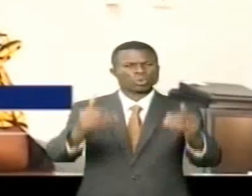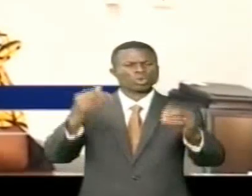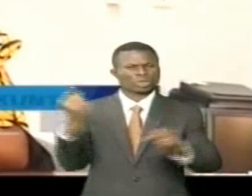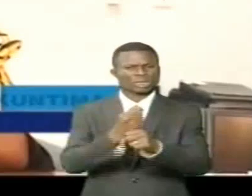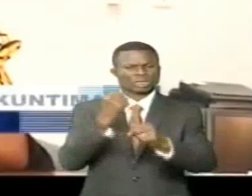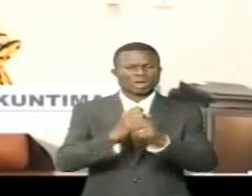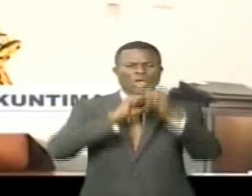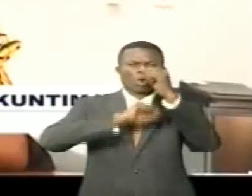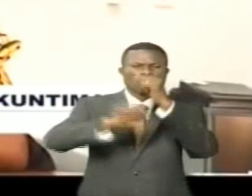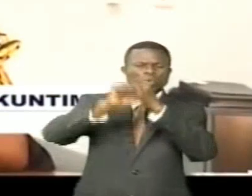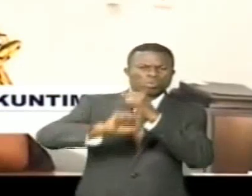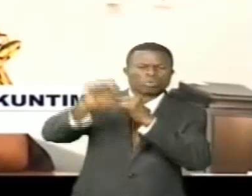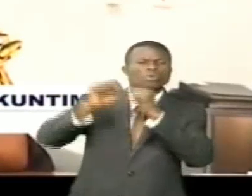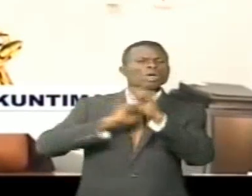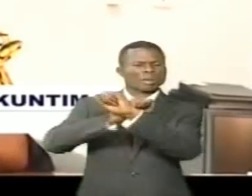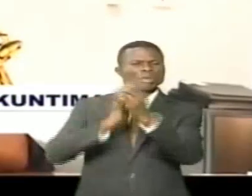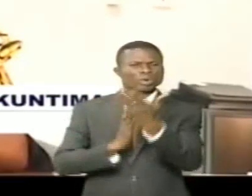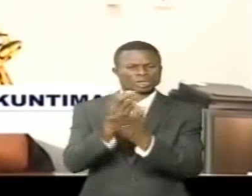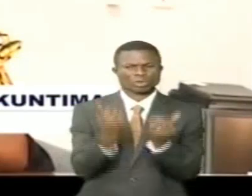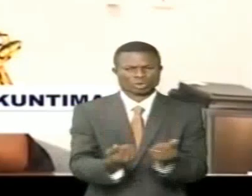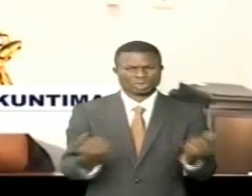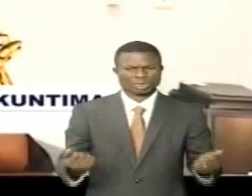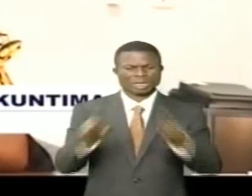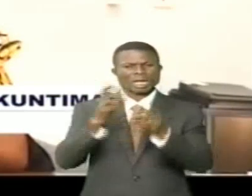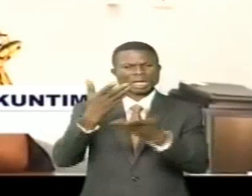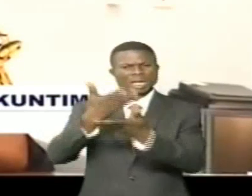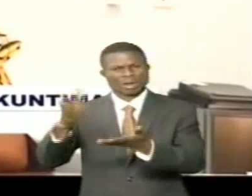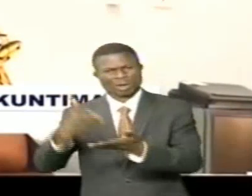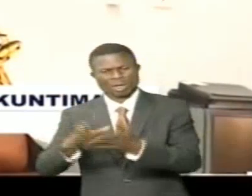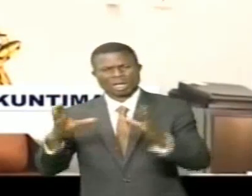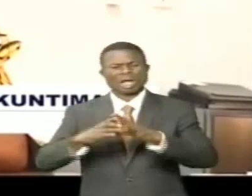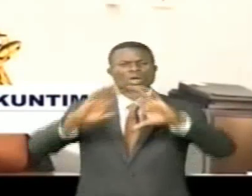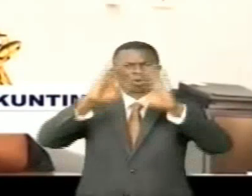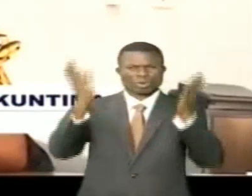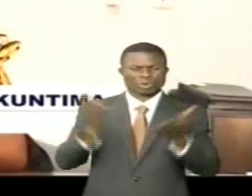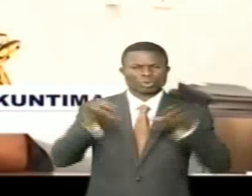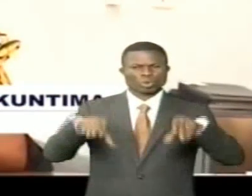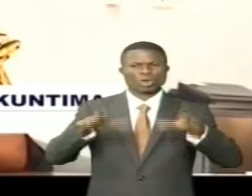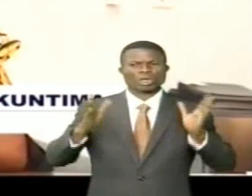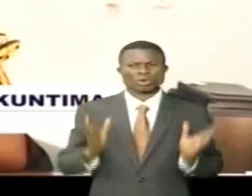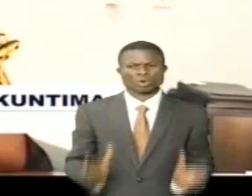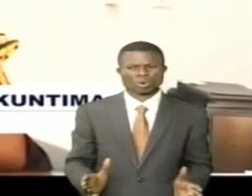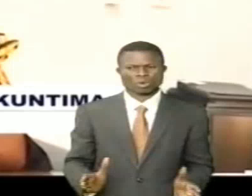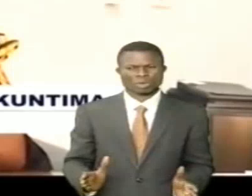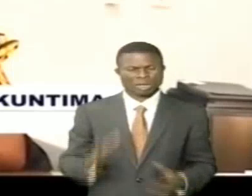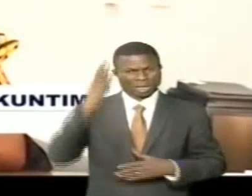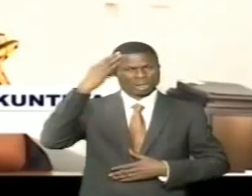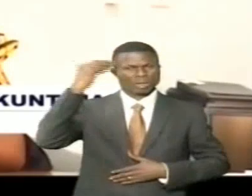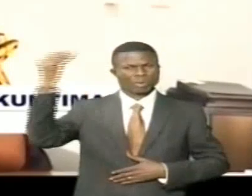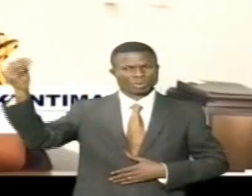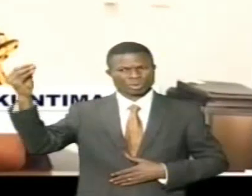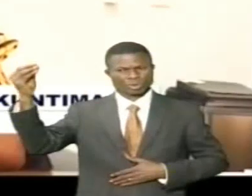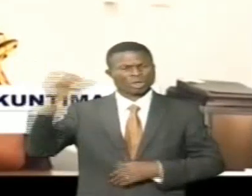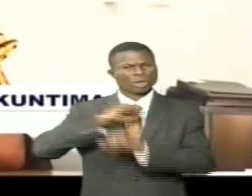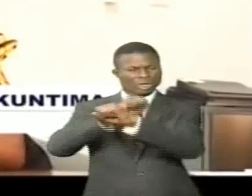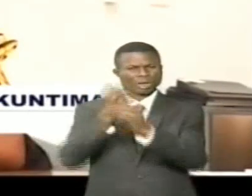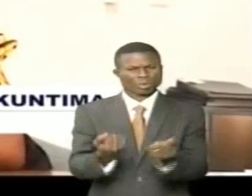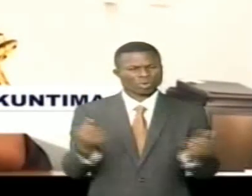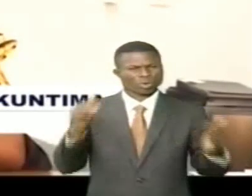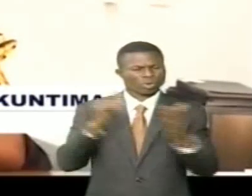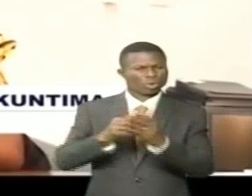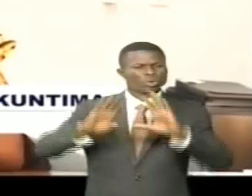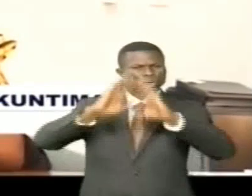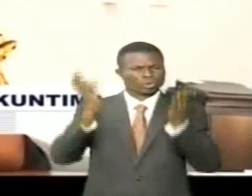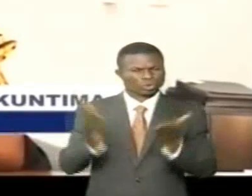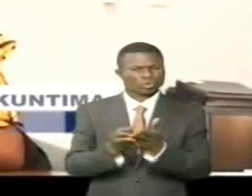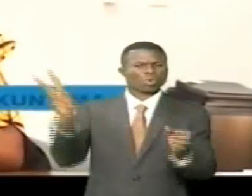des droits de l'enfant et à partager avec l'ensemble des Congolais l'espoir de les protéger contre toutes les formes